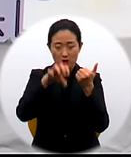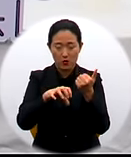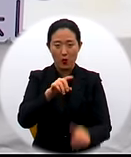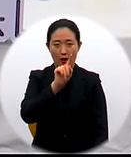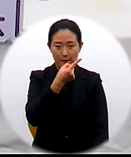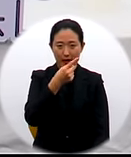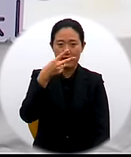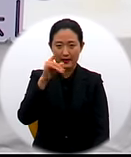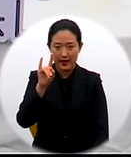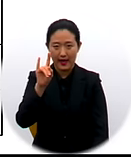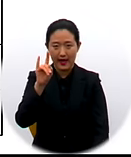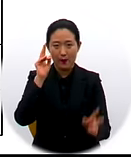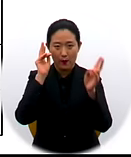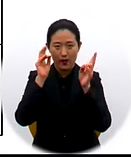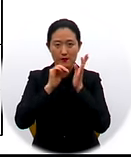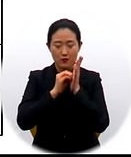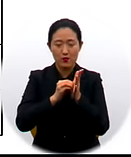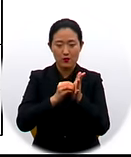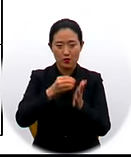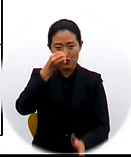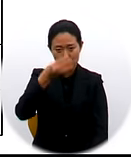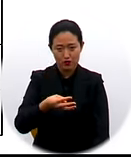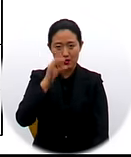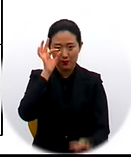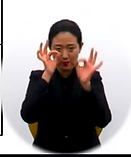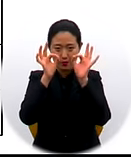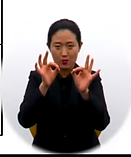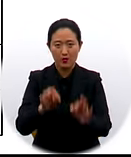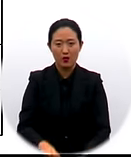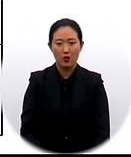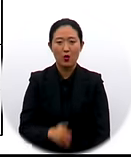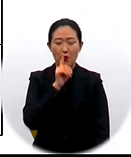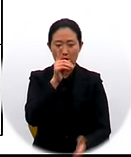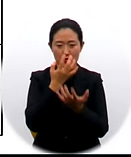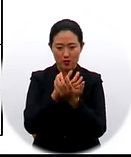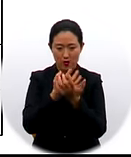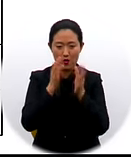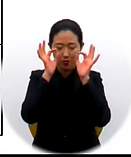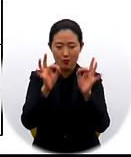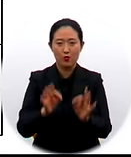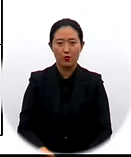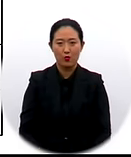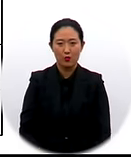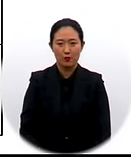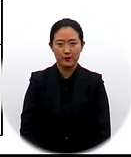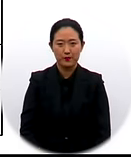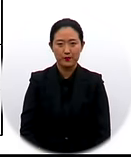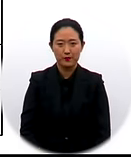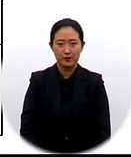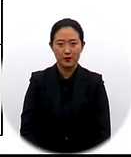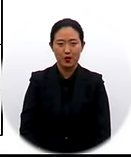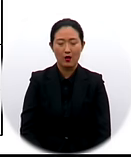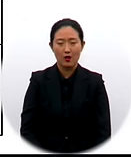국내 100대 기업 인재상 순위 표입니다. 보고서를 보시는 걸 많이 추천드려요. 대한상의가 발간한 국내 100대